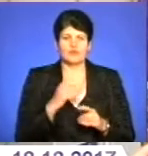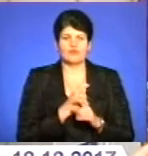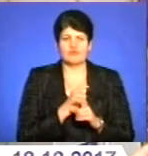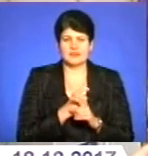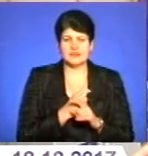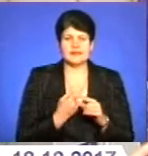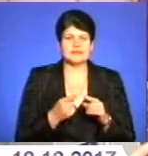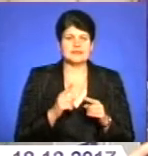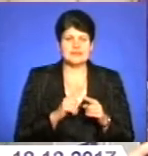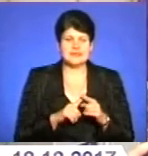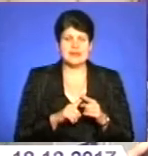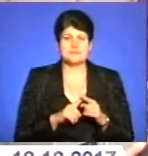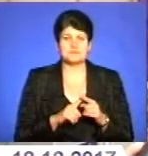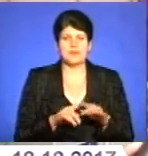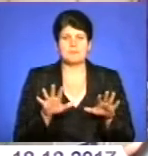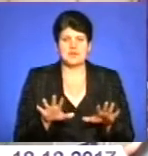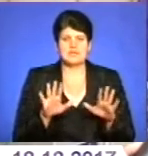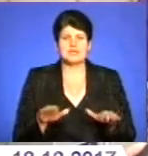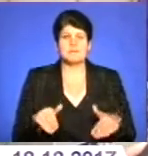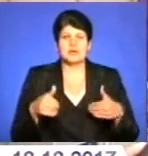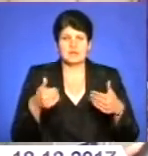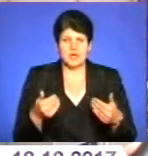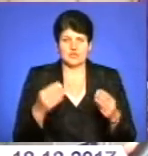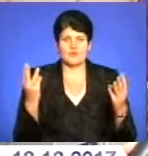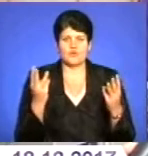Це традиційне місце передачі Вифлеємського вогню миру.